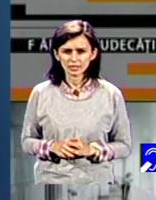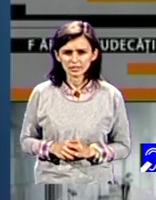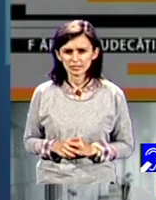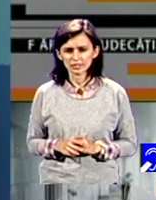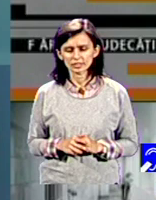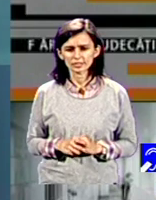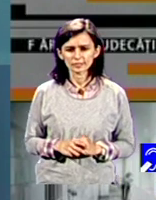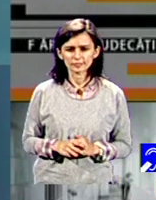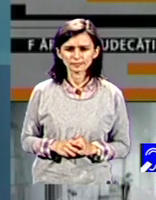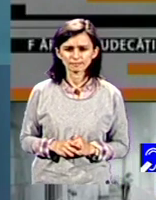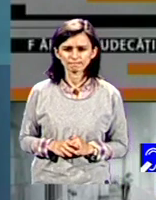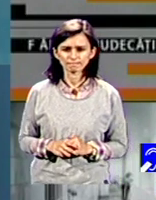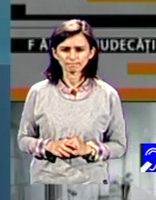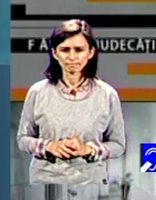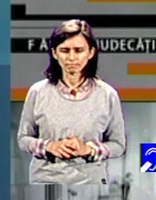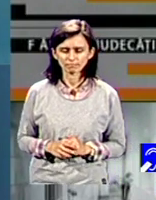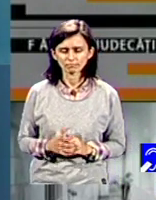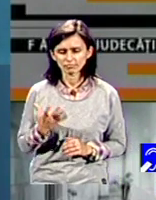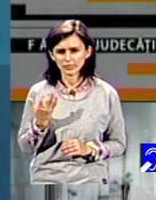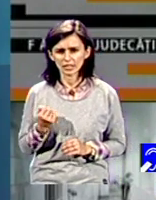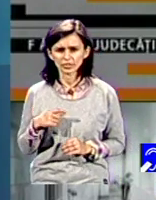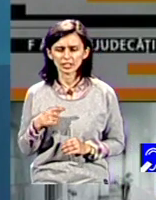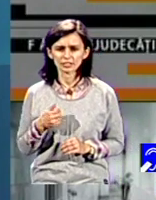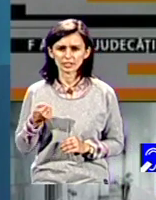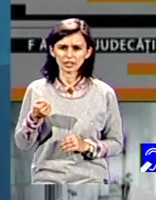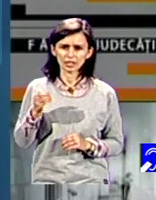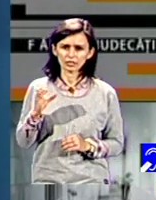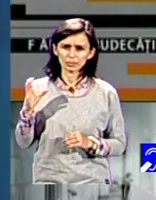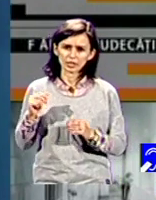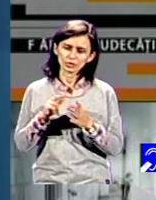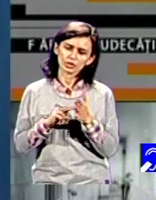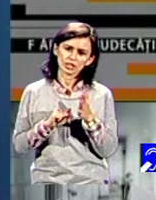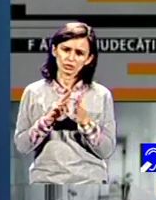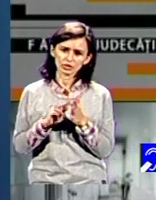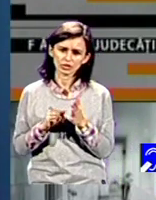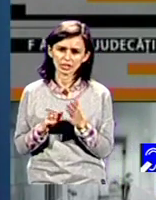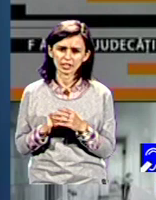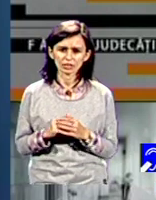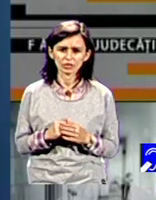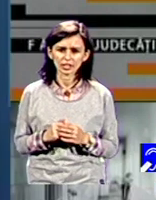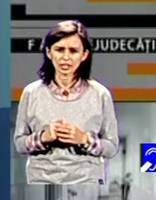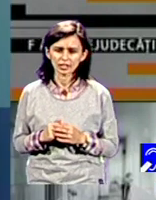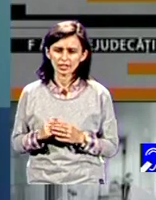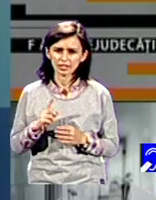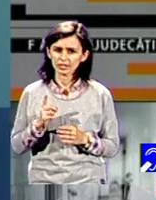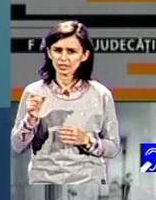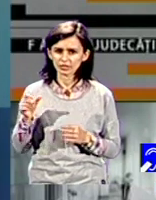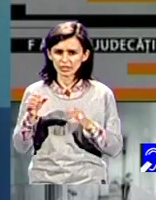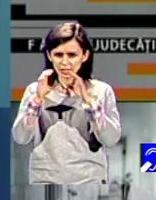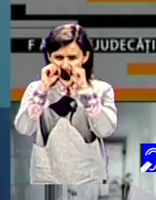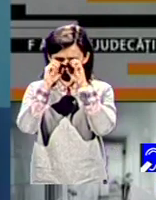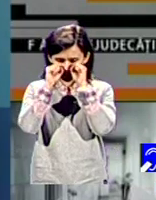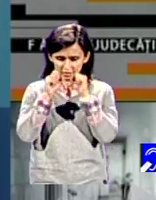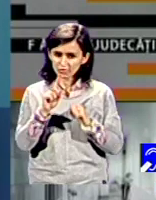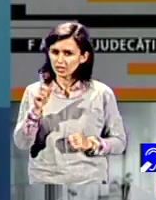început Ce este alfabetul culorilor e bine Ce este practic alfabetul culorilor niciun nevazatori nu parea sa stie